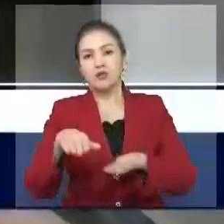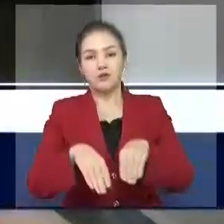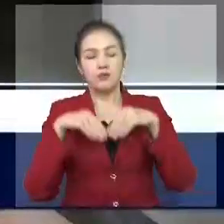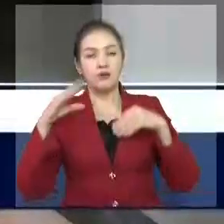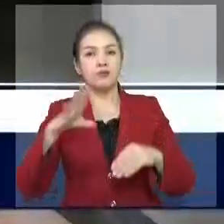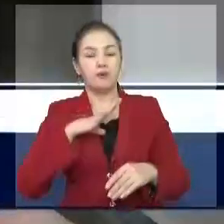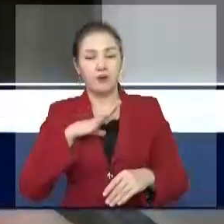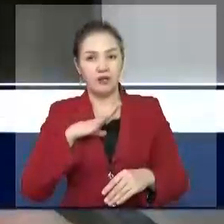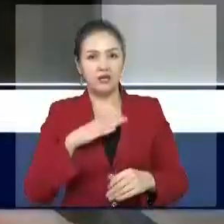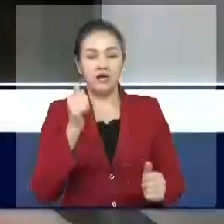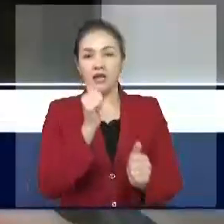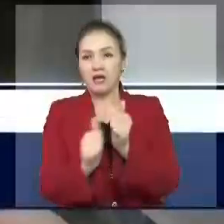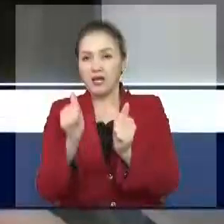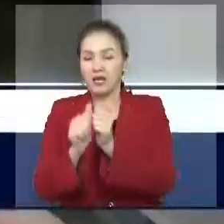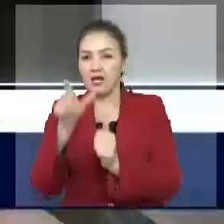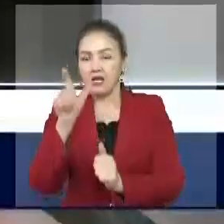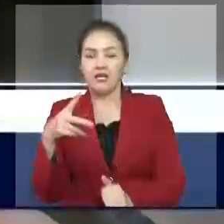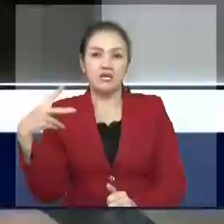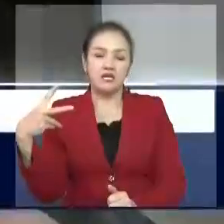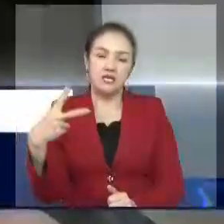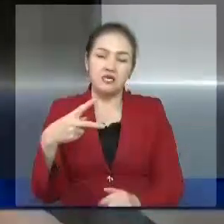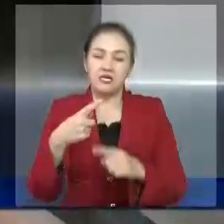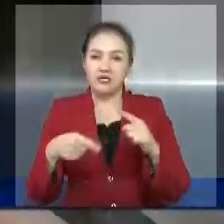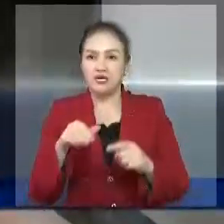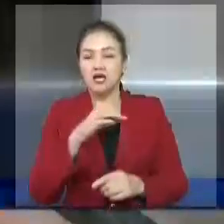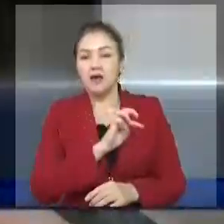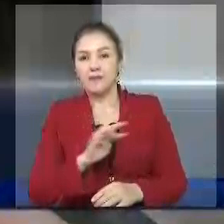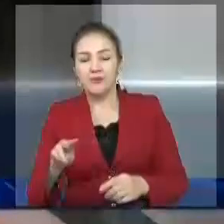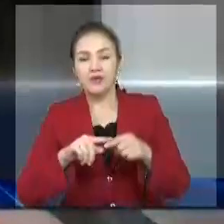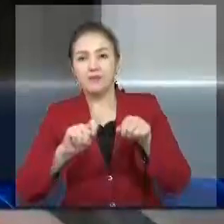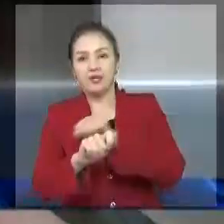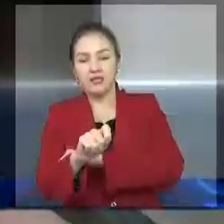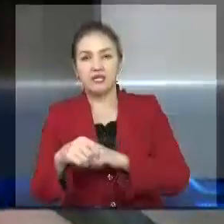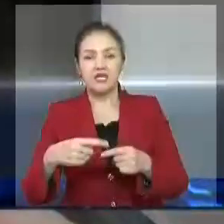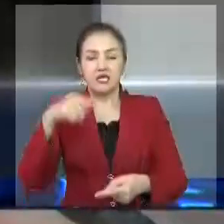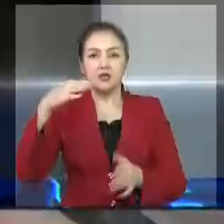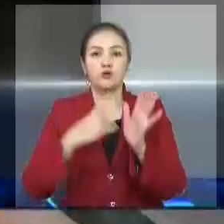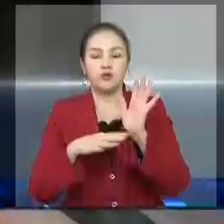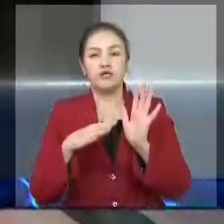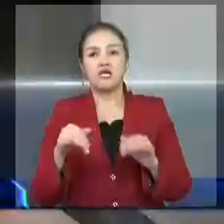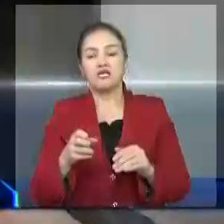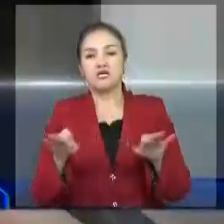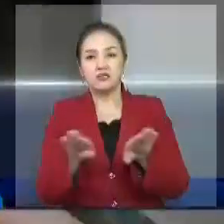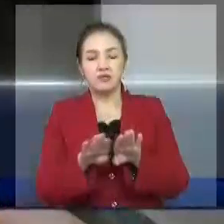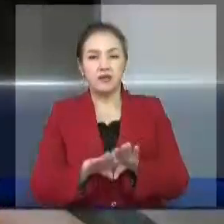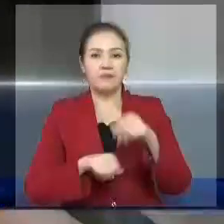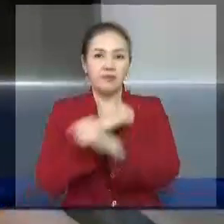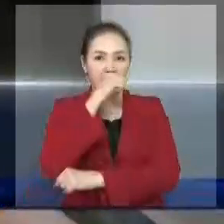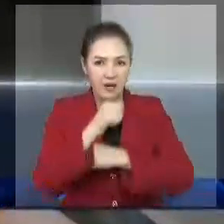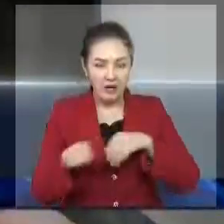çıktı. Her kaysı bir körpe 2,5 metrden yeni 90 cm. Bir de, matası da bir